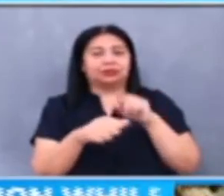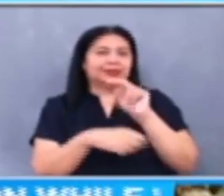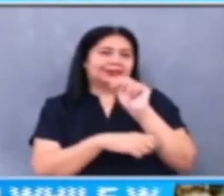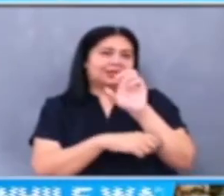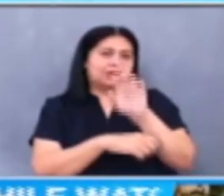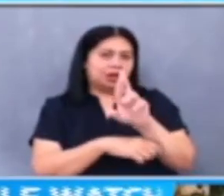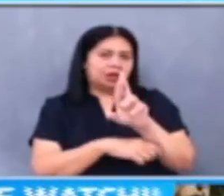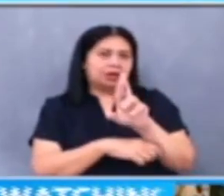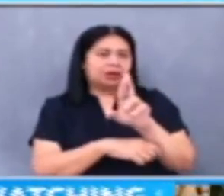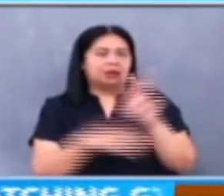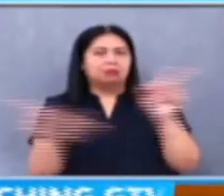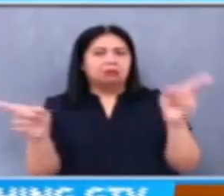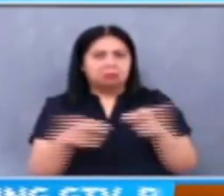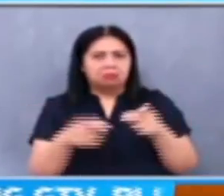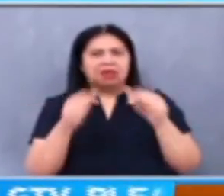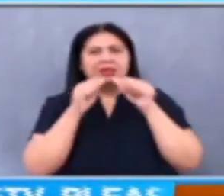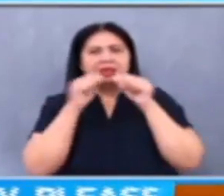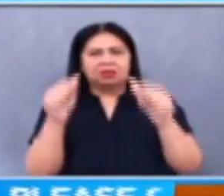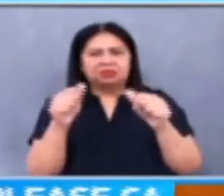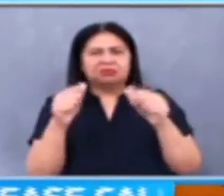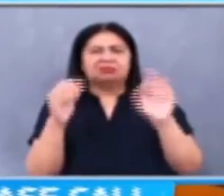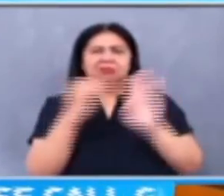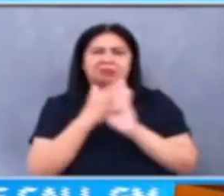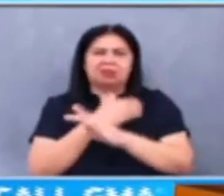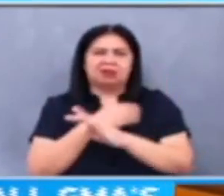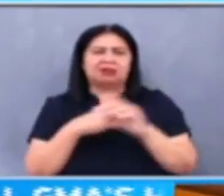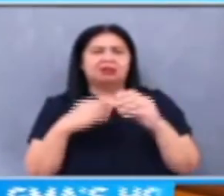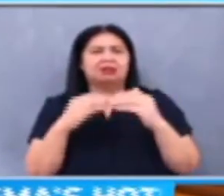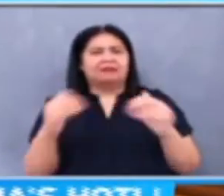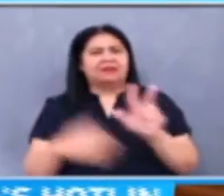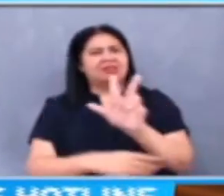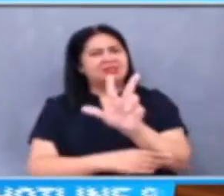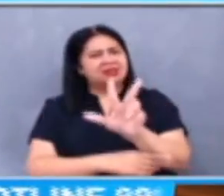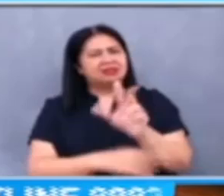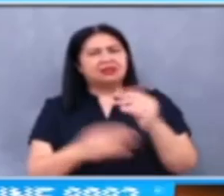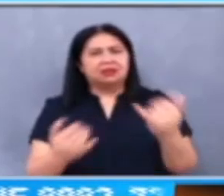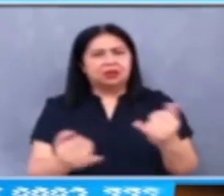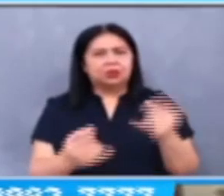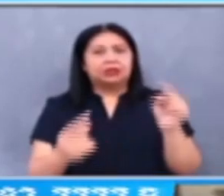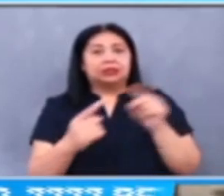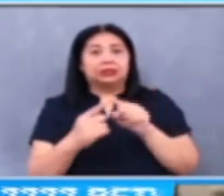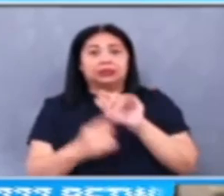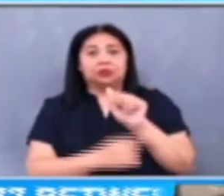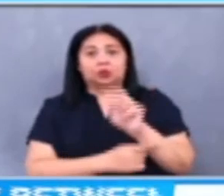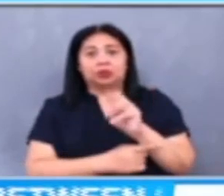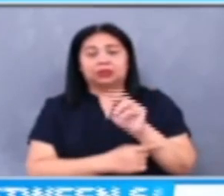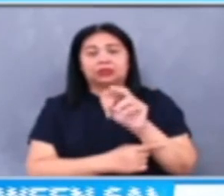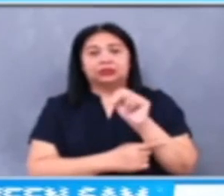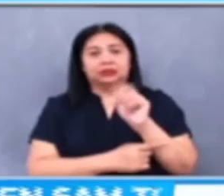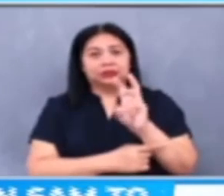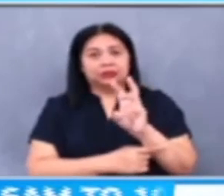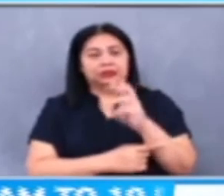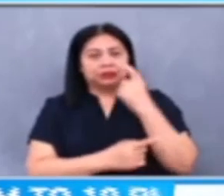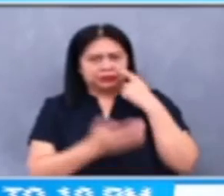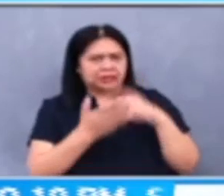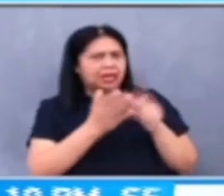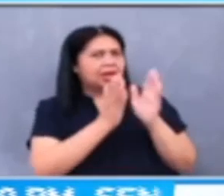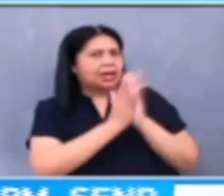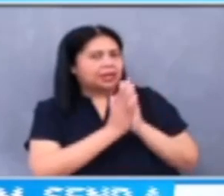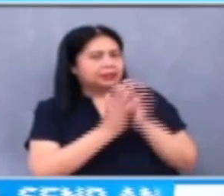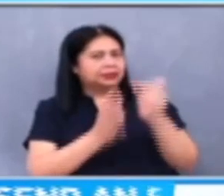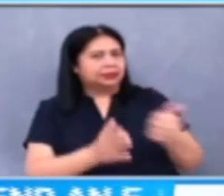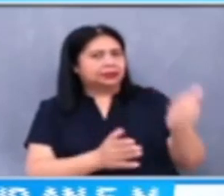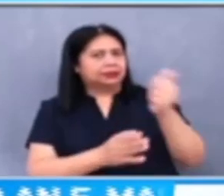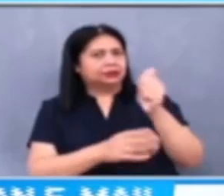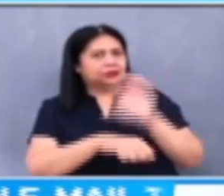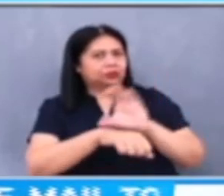bigla ang nag-anunsyo ng Alert Level 3 na epektibo ngayong araw na ito hanggang January 15. Alamin natin sa pamunuan ng Quiapo Church kung may ilang